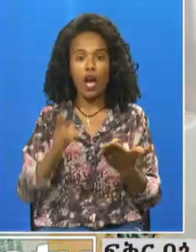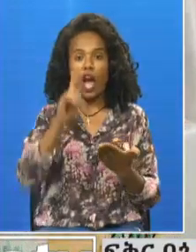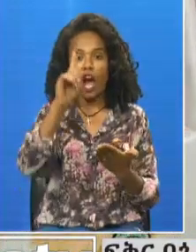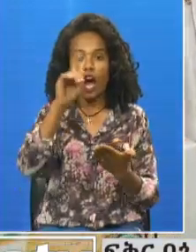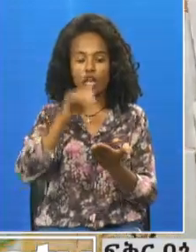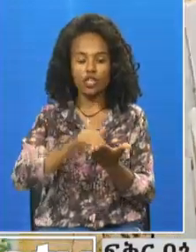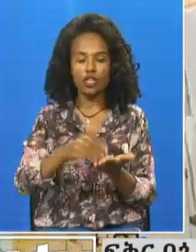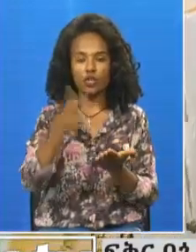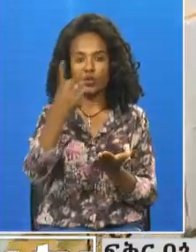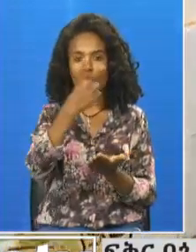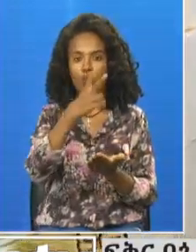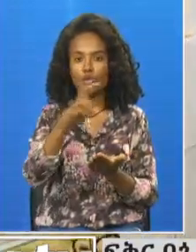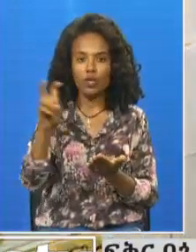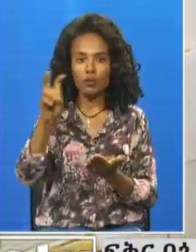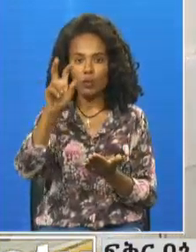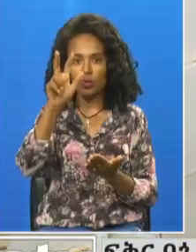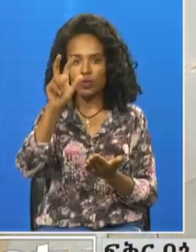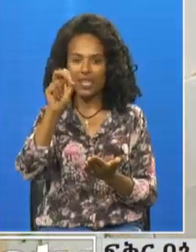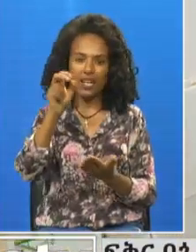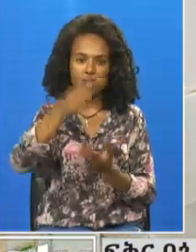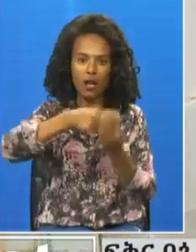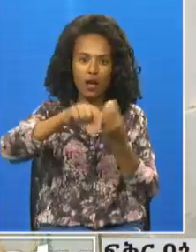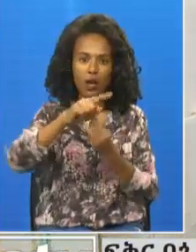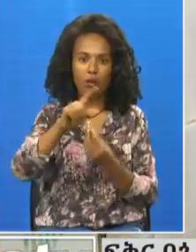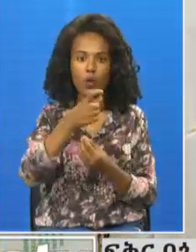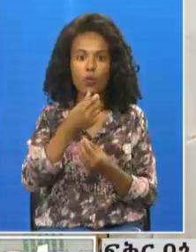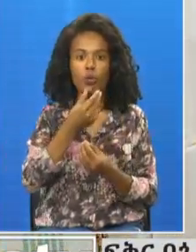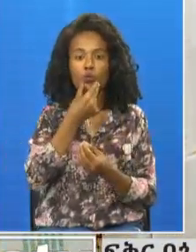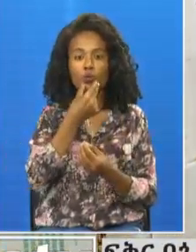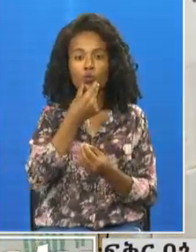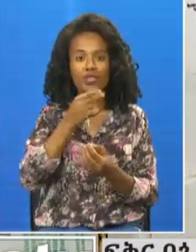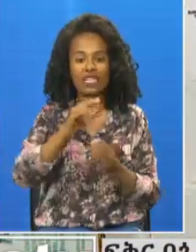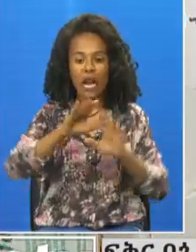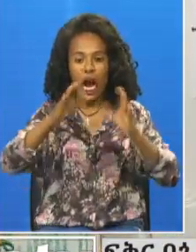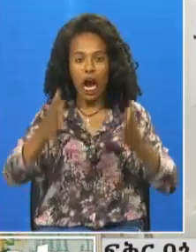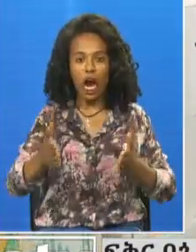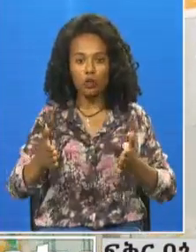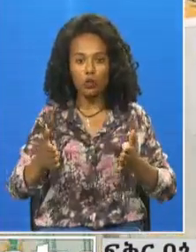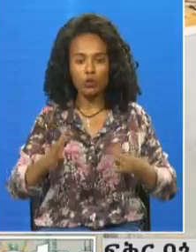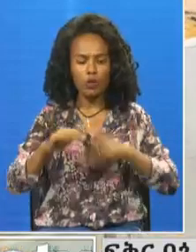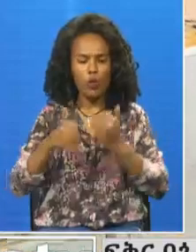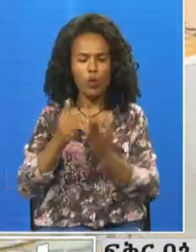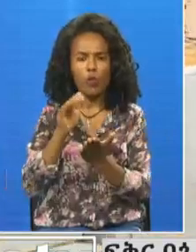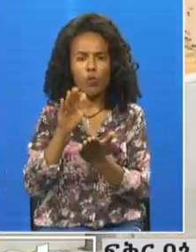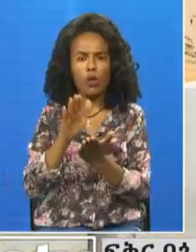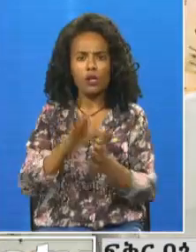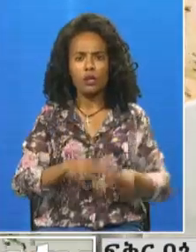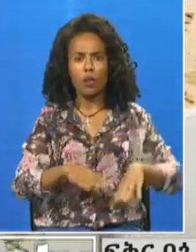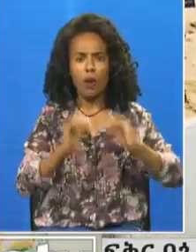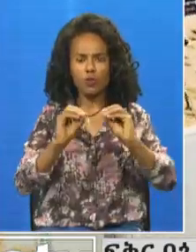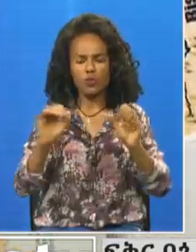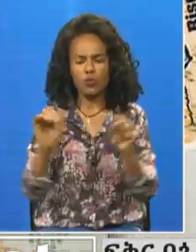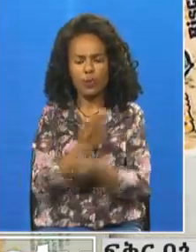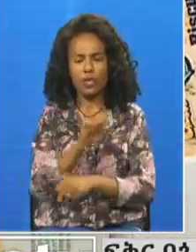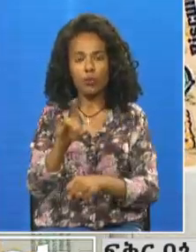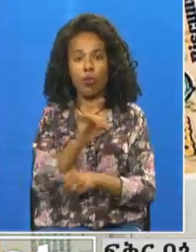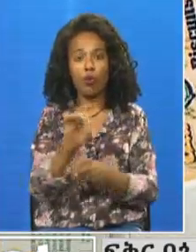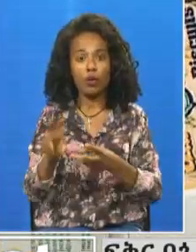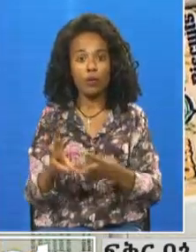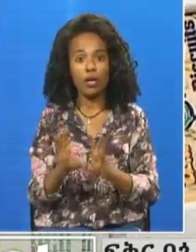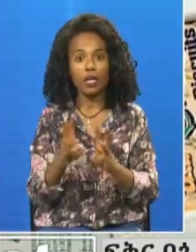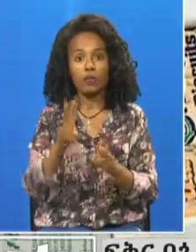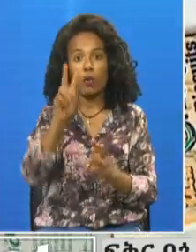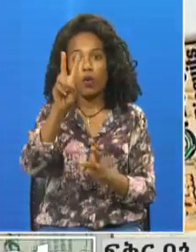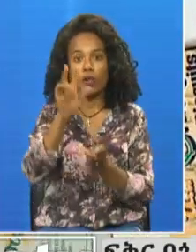ዝቅተኛ የተባሉትን ግን ቤተሰቦቻቸውን እነሱ ልጆቹ የሚረዱበት ነው። ለምሳሌ ደረቅ ራሽን ሆኖ ጤፍም ይሁን የስንዴ ዱቄት